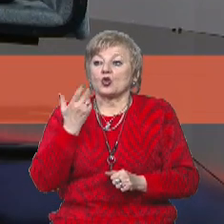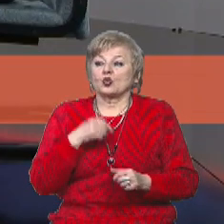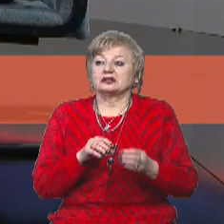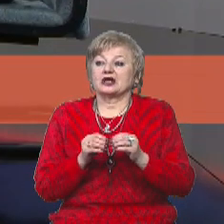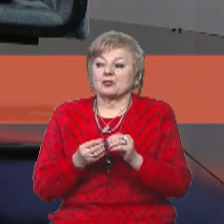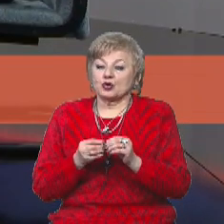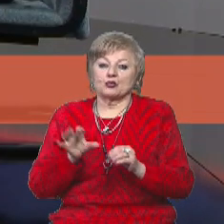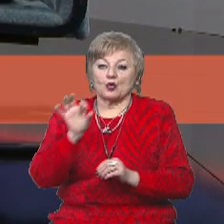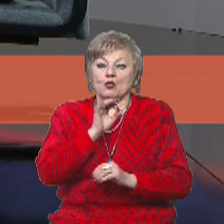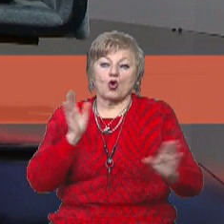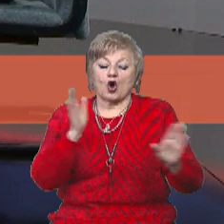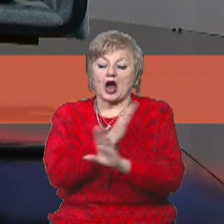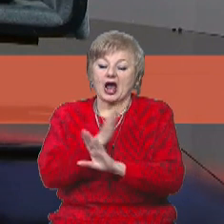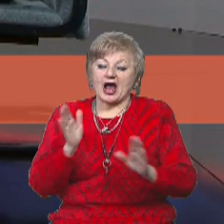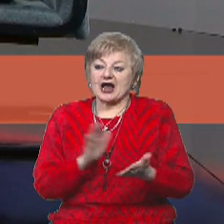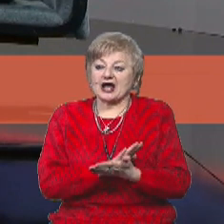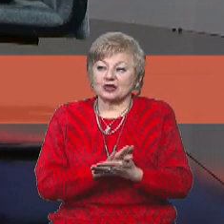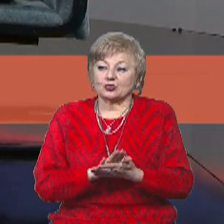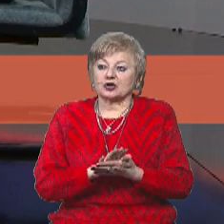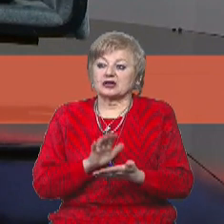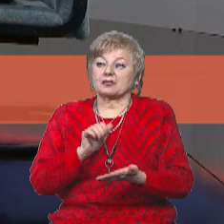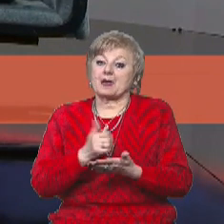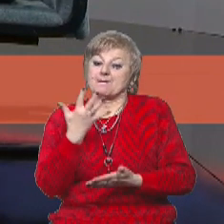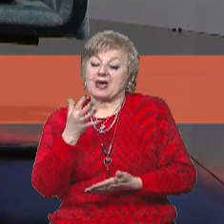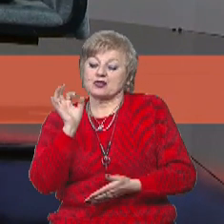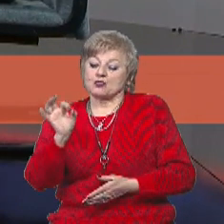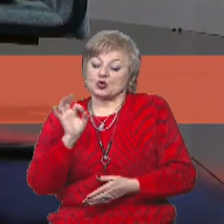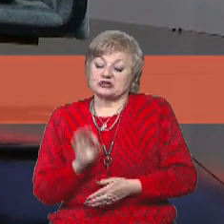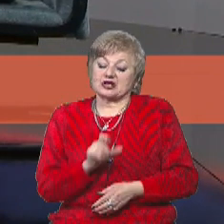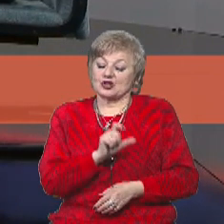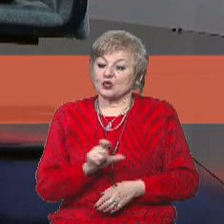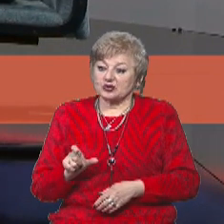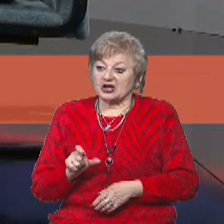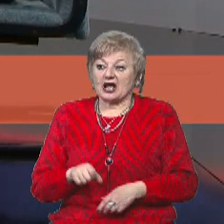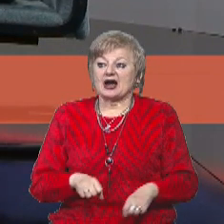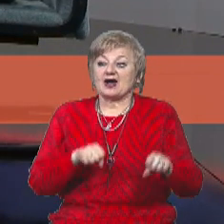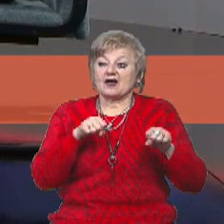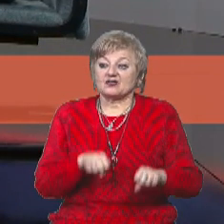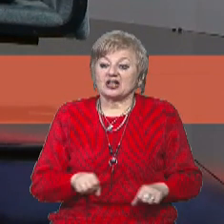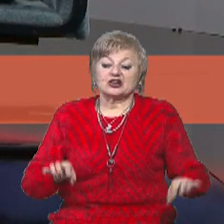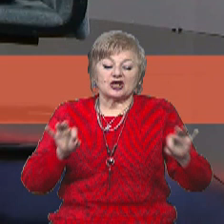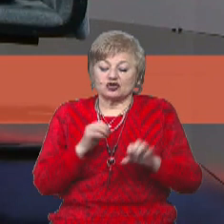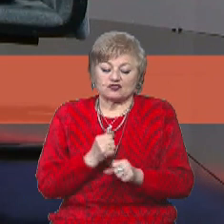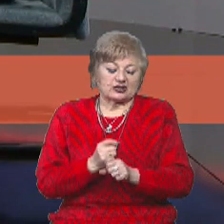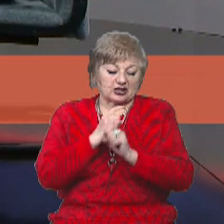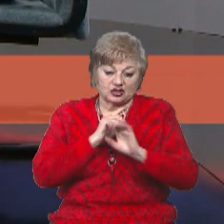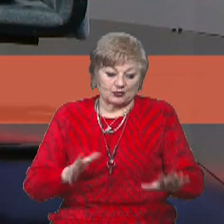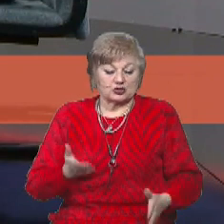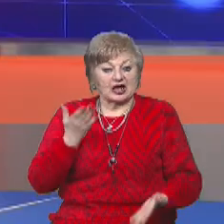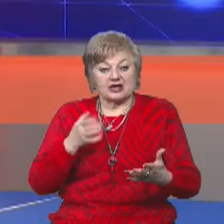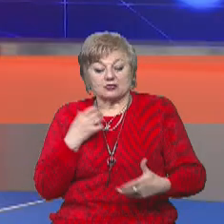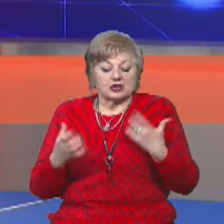проблемами екології за соціологією переймається 5% людей, влада ніколи нічого не буде робити. Коли